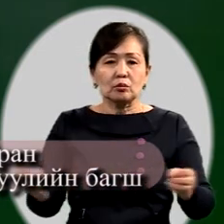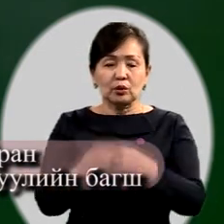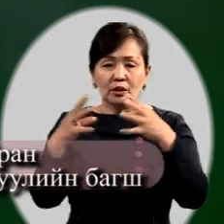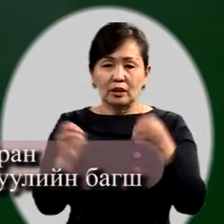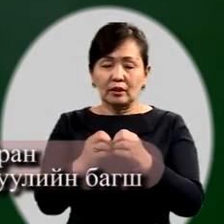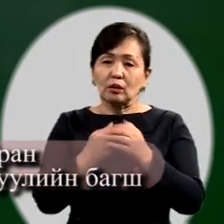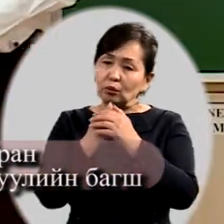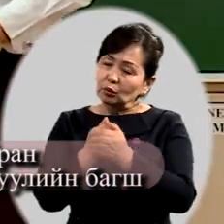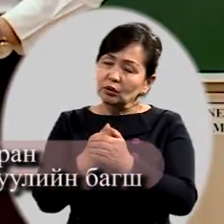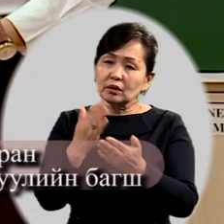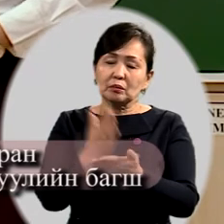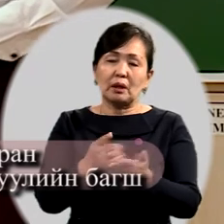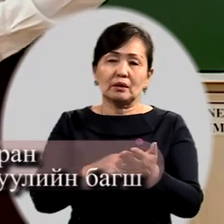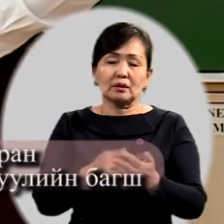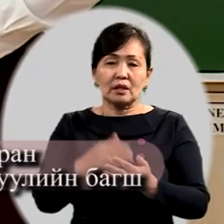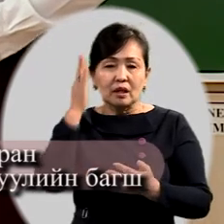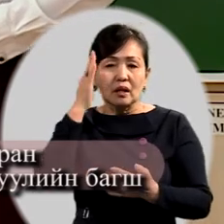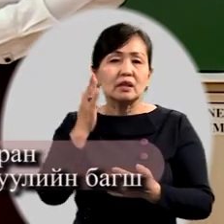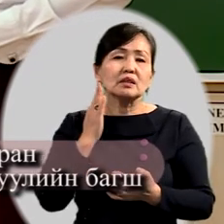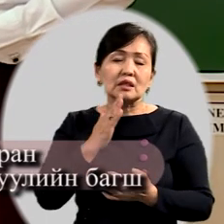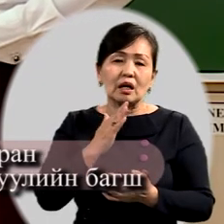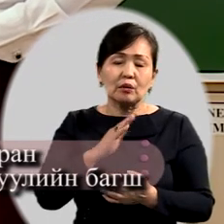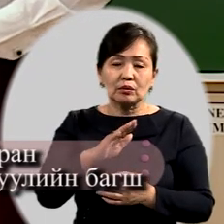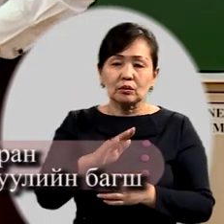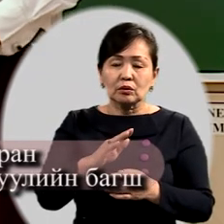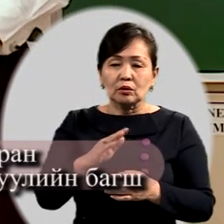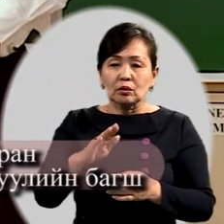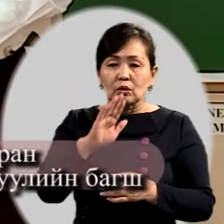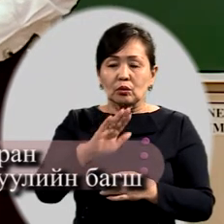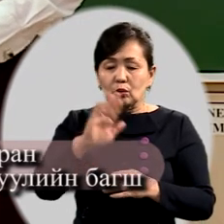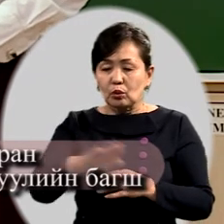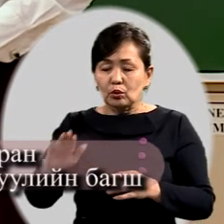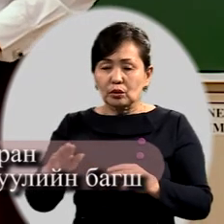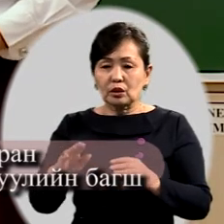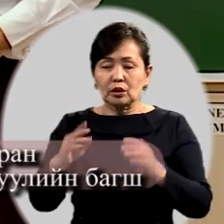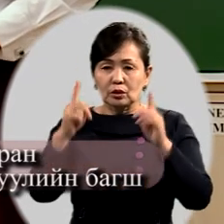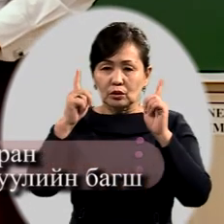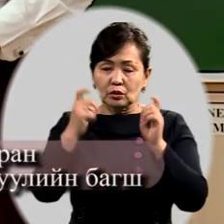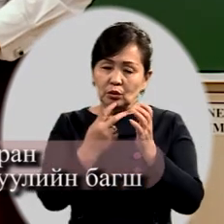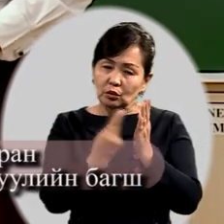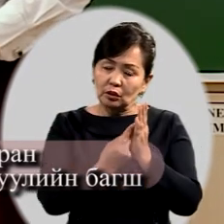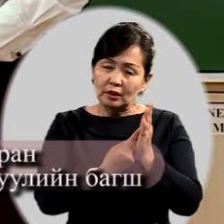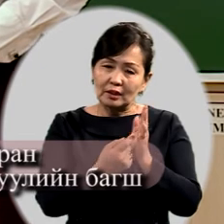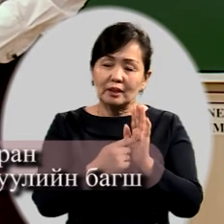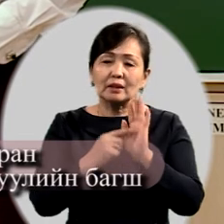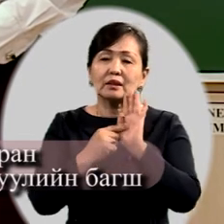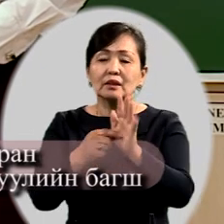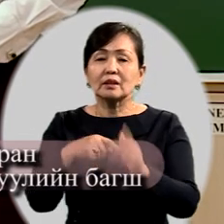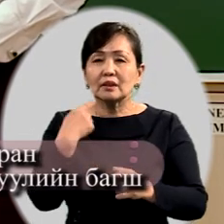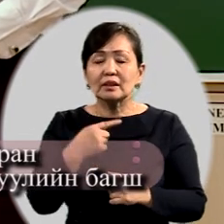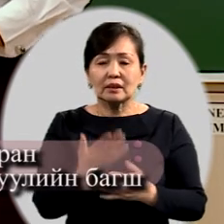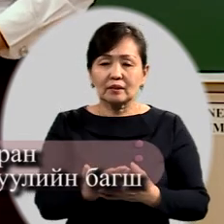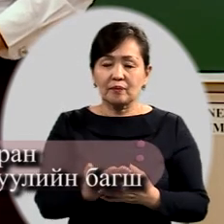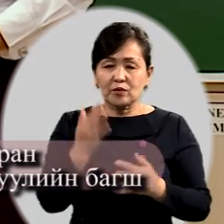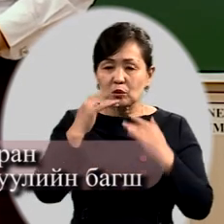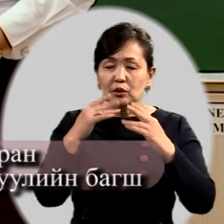қарауын қажет. Сонымен қатар ата-аналар баланың суретіне аса мән беру керек екенін айта